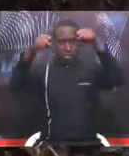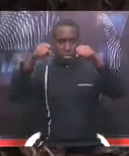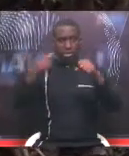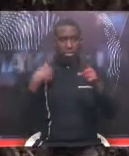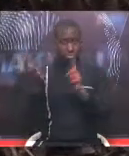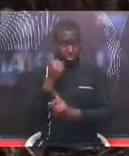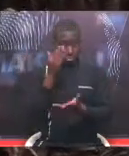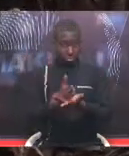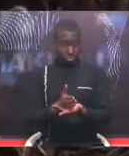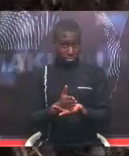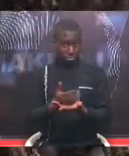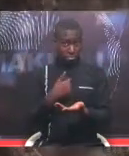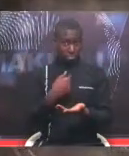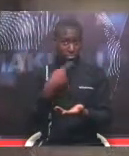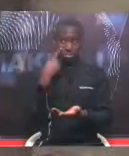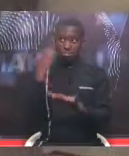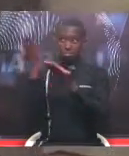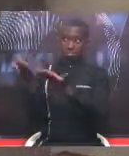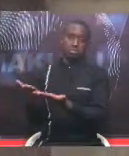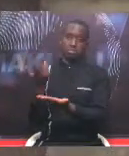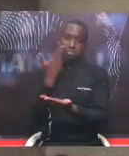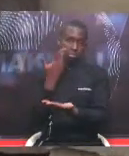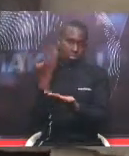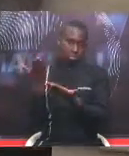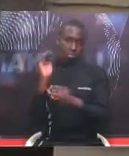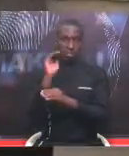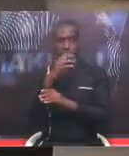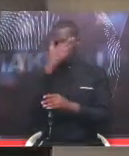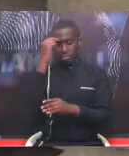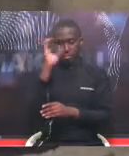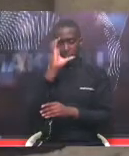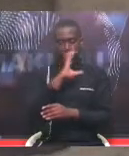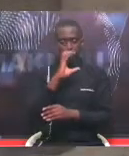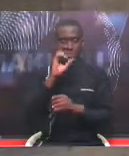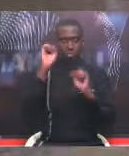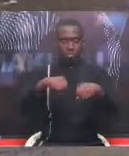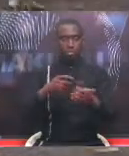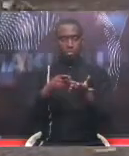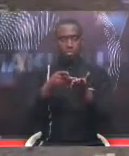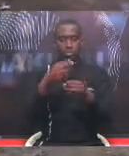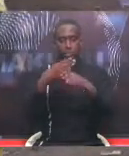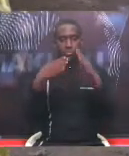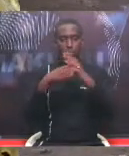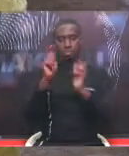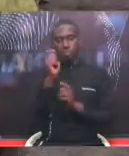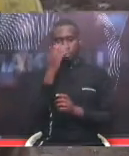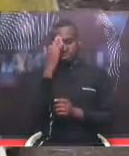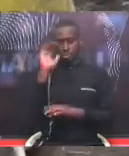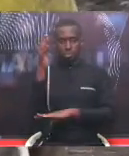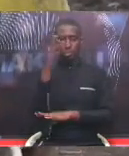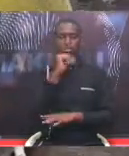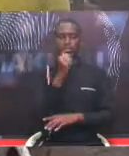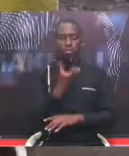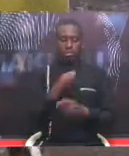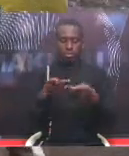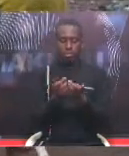nabibonye none se nduruzi ko byaboze aba baturage babajije impamvu batishakamo ubushobozi bwo kwiyubakira ubwiherero bavuga ko kuba ari nta mashyamba bagira ndetse